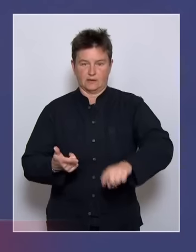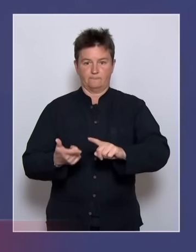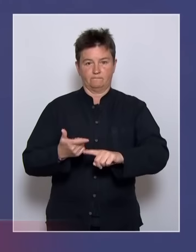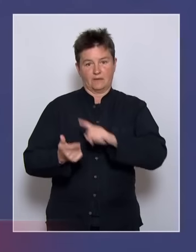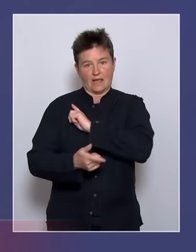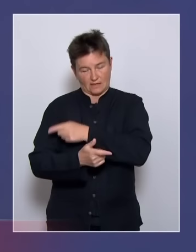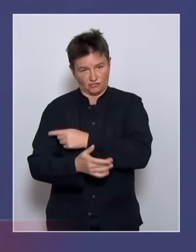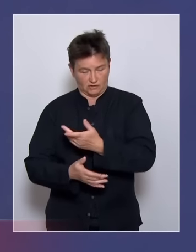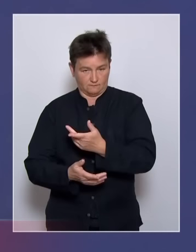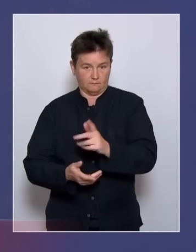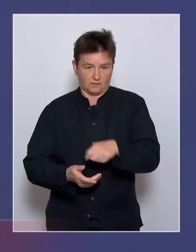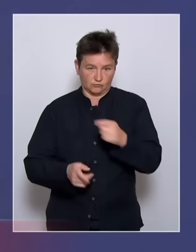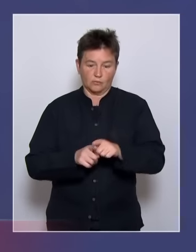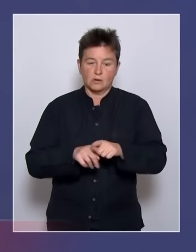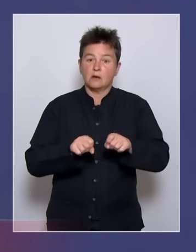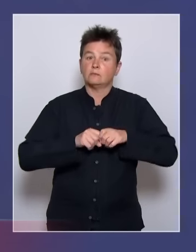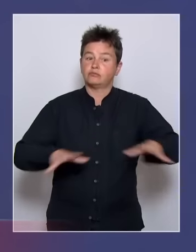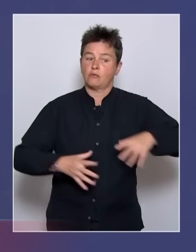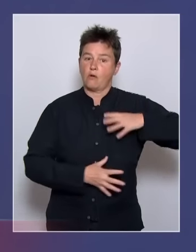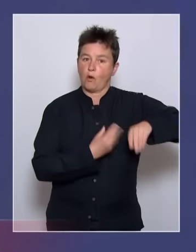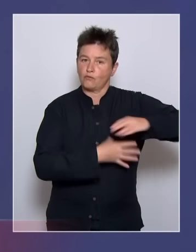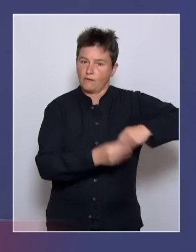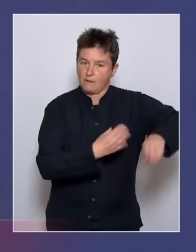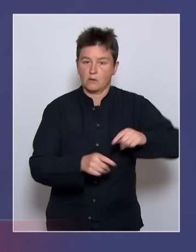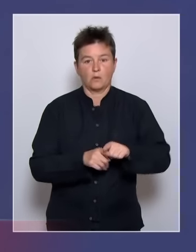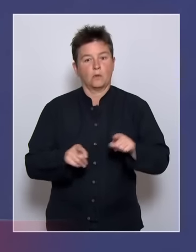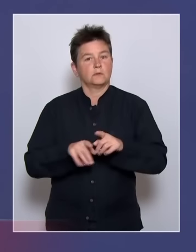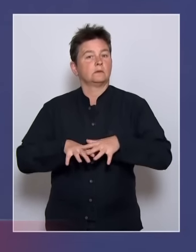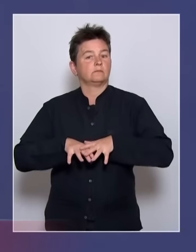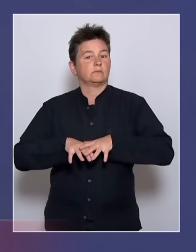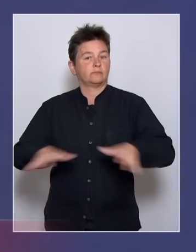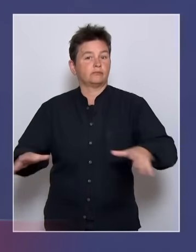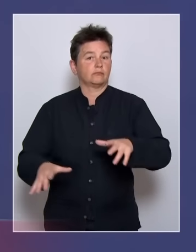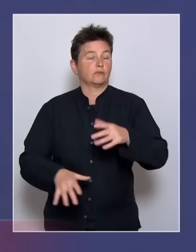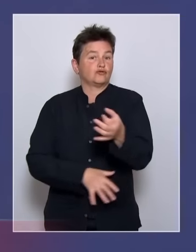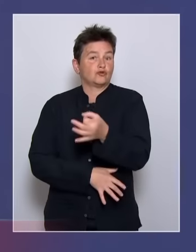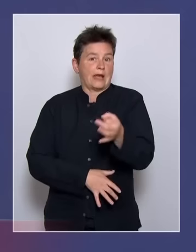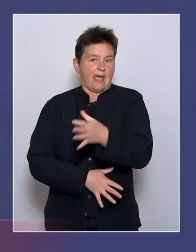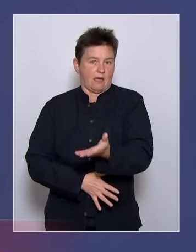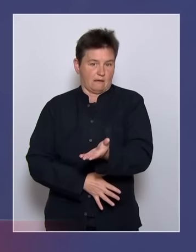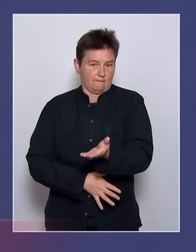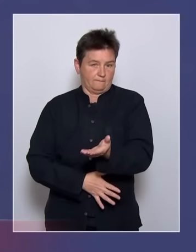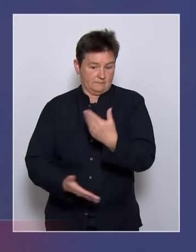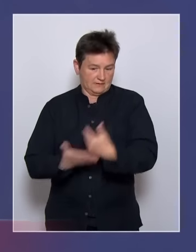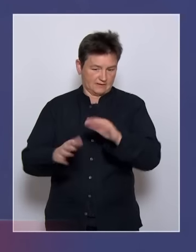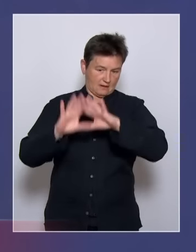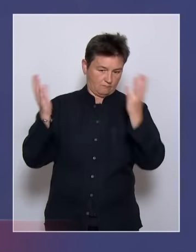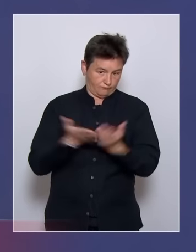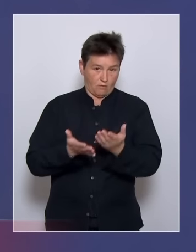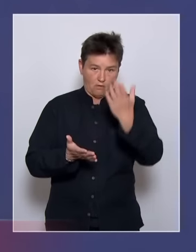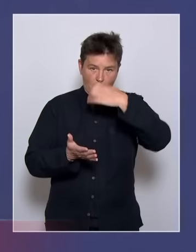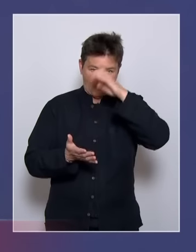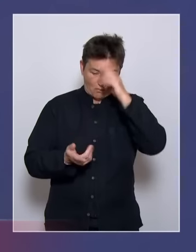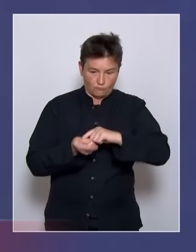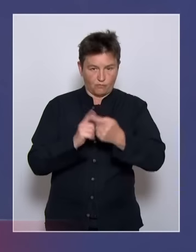efficacité énergétique, déploiement du renouvelable et déploiement du nucléaire. C'est ce qui fera de l'Europe une